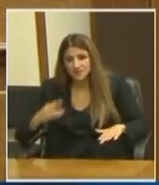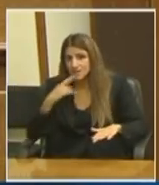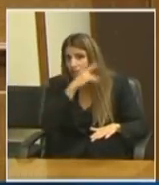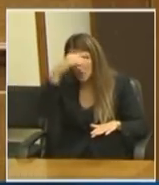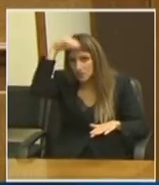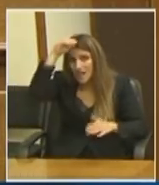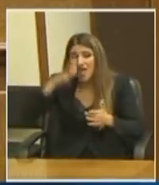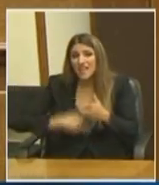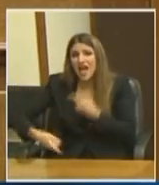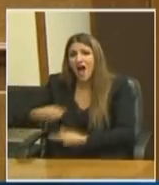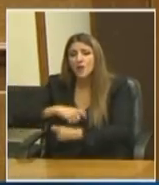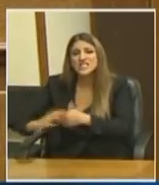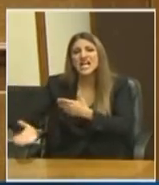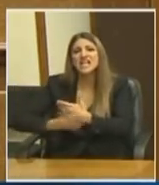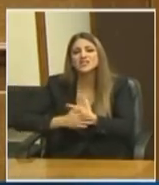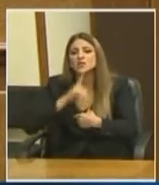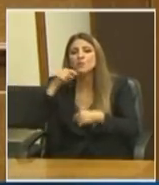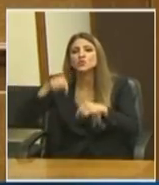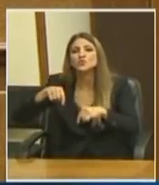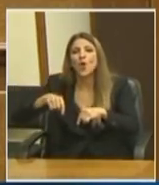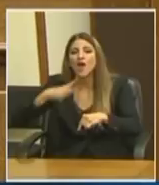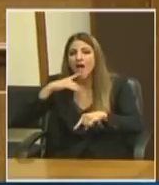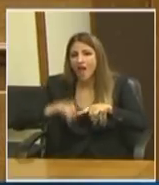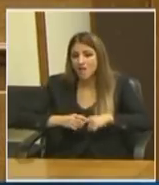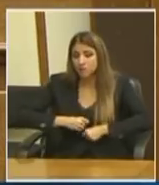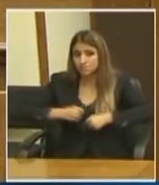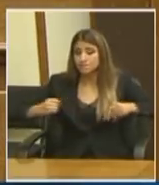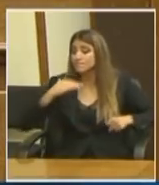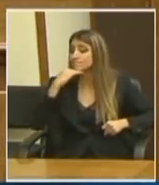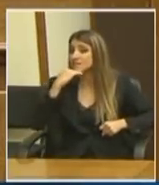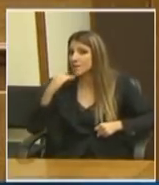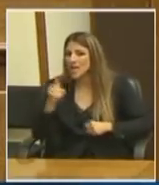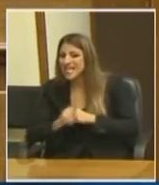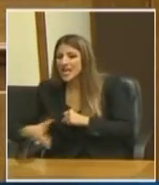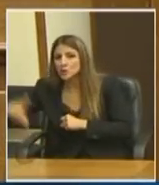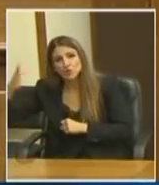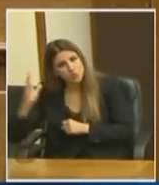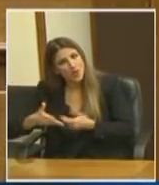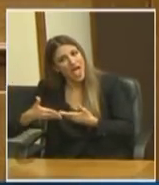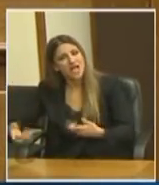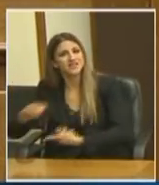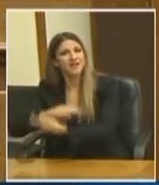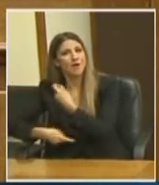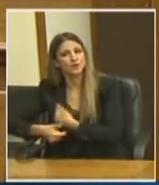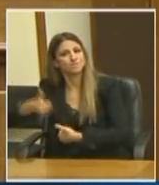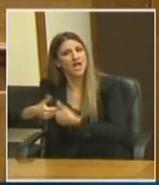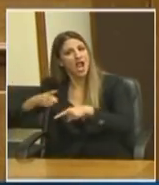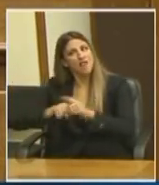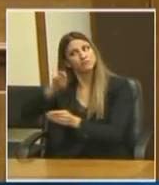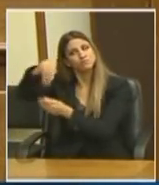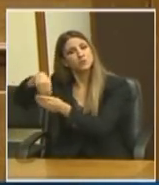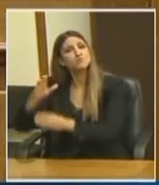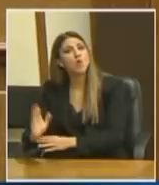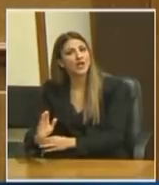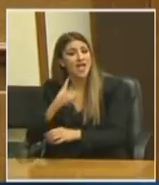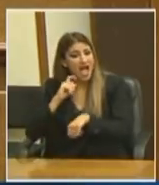αγορές κλειστές όπως είναι τώρα. Επειδή ο κύριος Μητσοτάκης μπορεί να τις ανοίξει, ο κύριος Τσίπρας αγωνίζεται σήμερα να δημιουργήσει τις